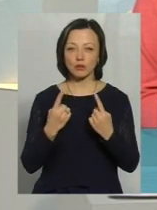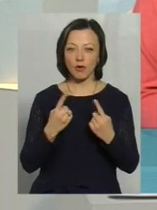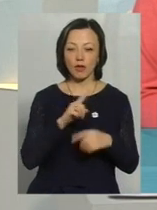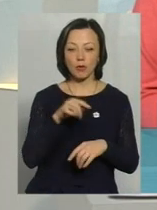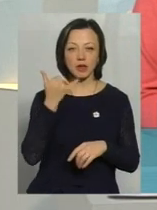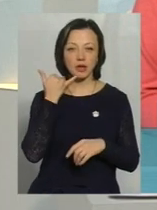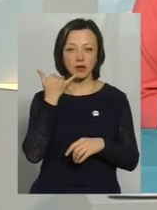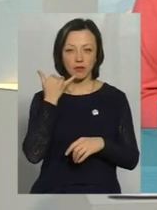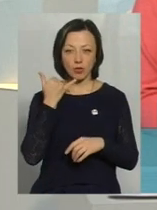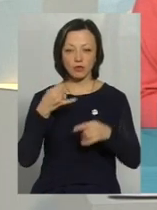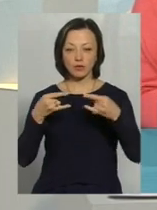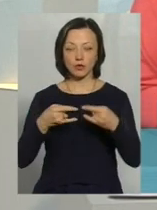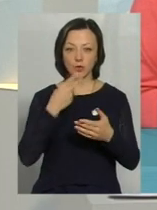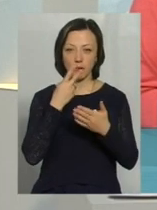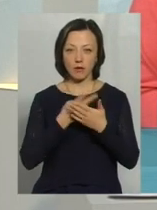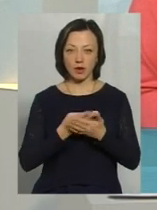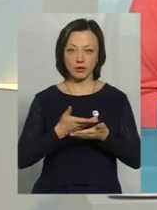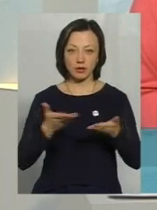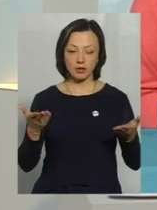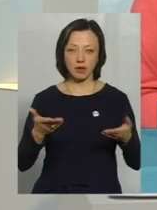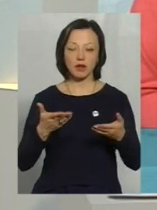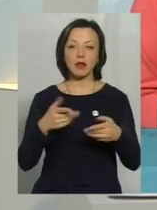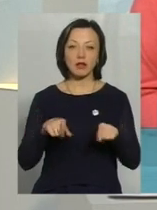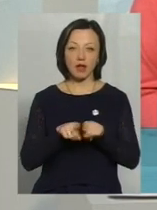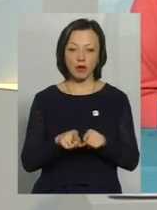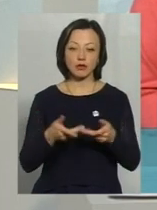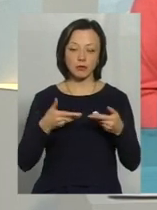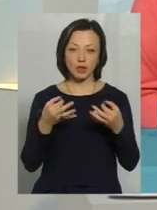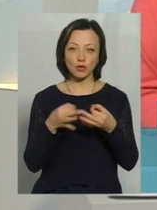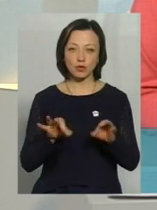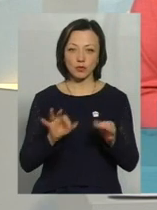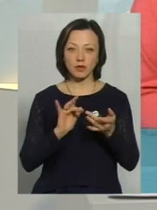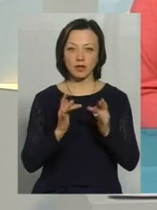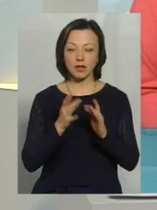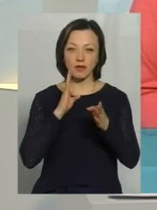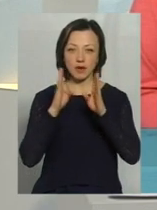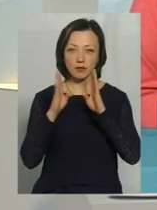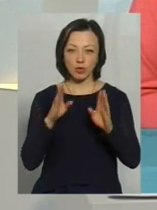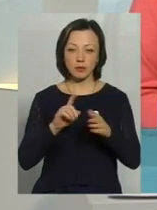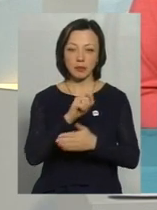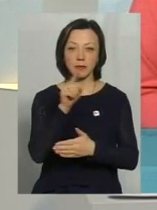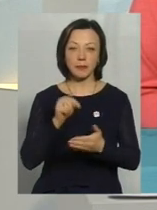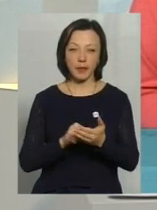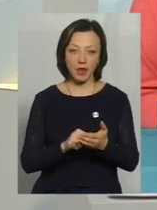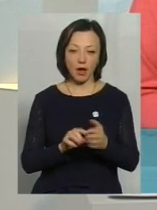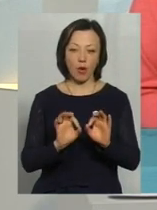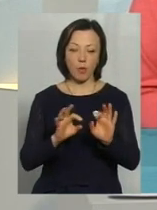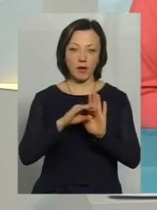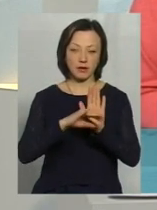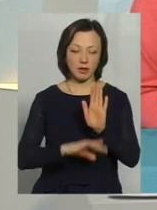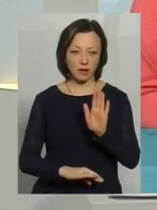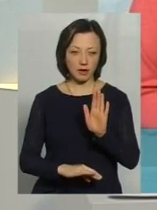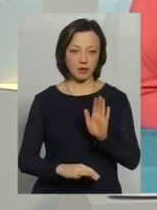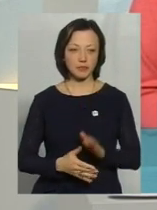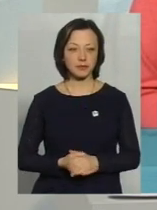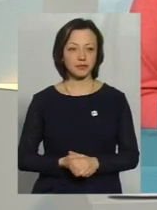Номера телефонів в студії бачите на своїх екранах. Також ми доступні у соцмережі Facebook. Ставте свої питання у коментарях